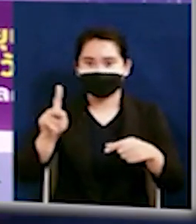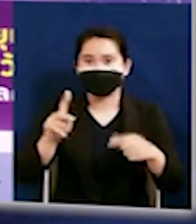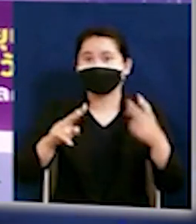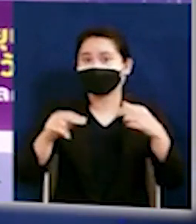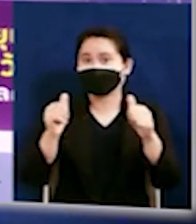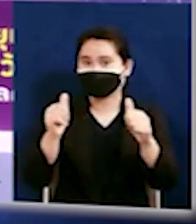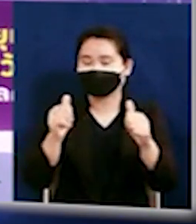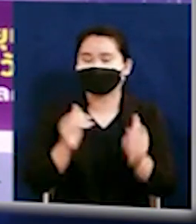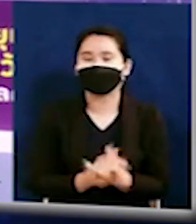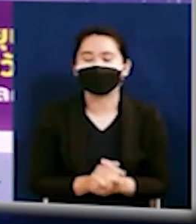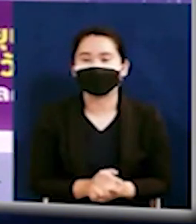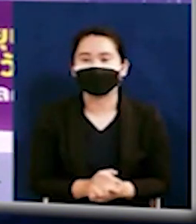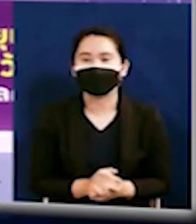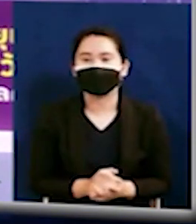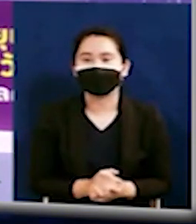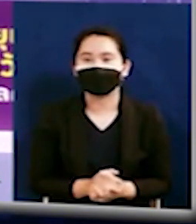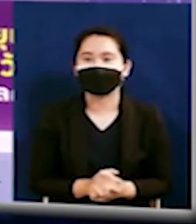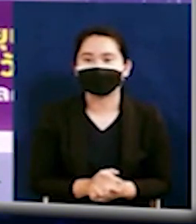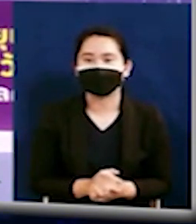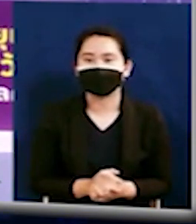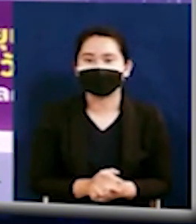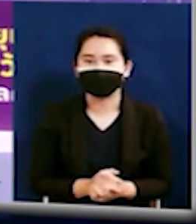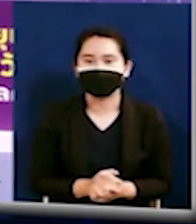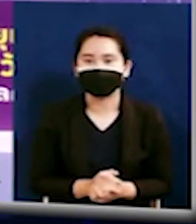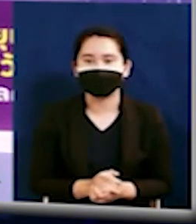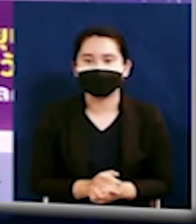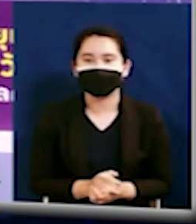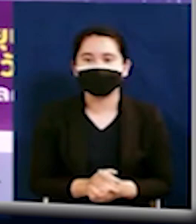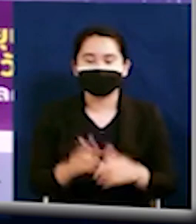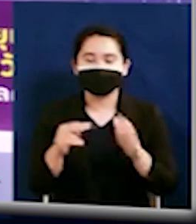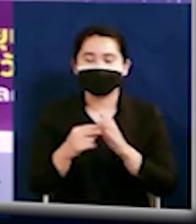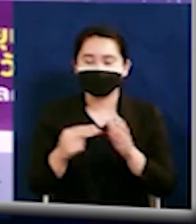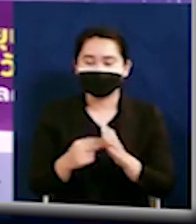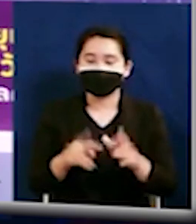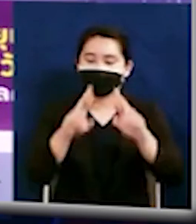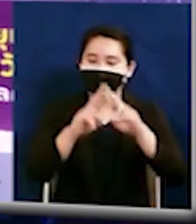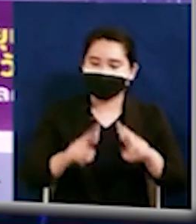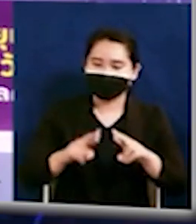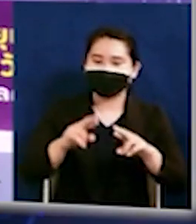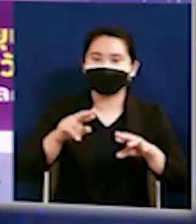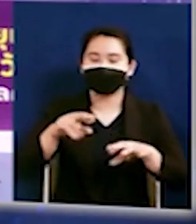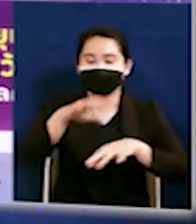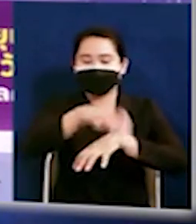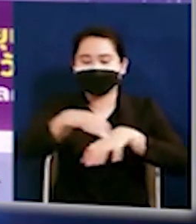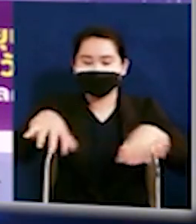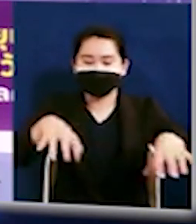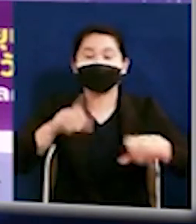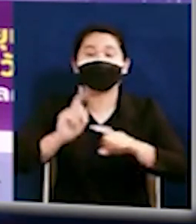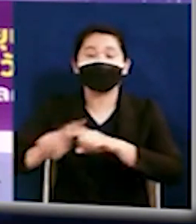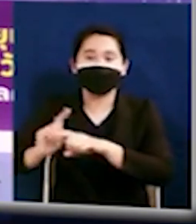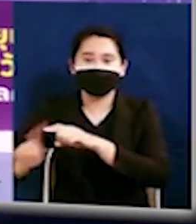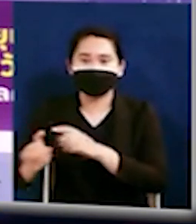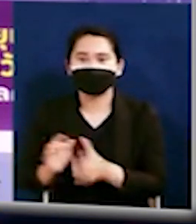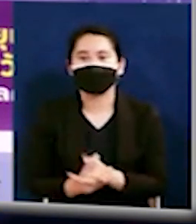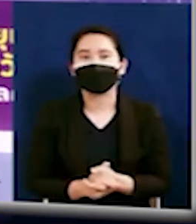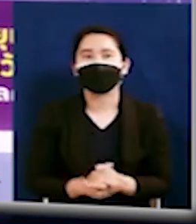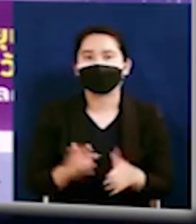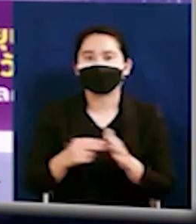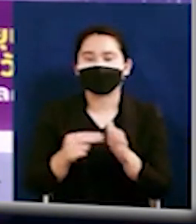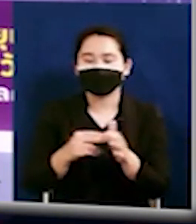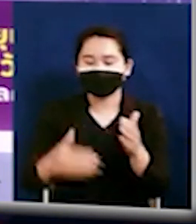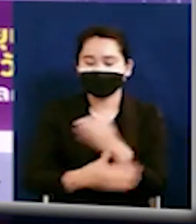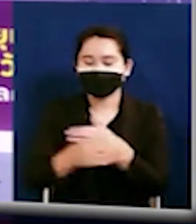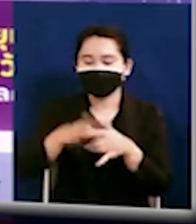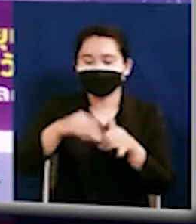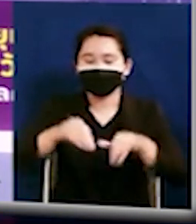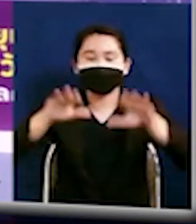ประเทศไทยของเรานี้นะครับพบผู้ติดเชื้อสายพันธุ์โอมิครอนสะสมตั้งแต่